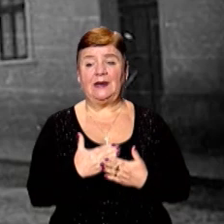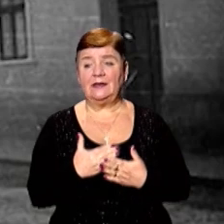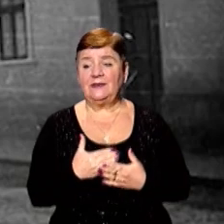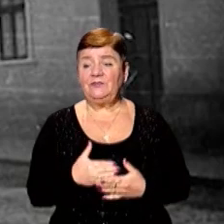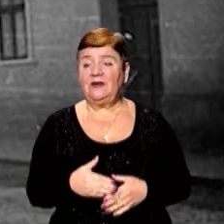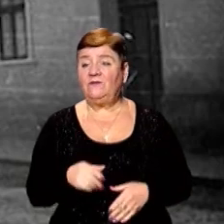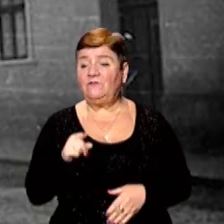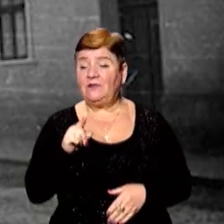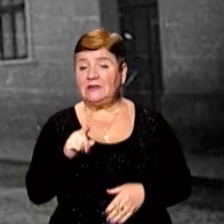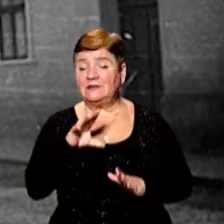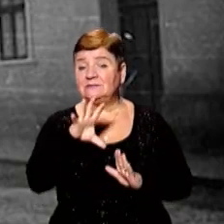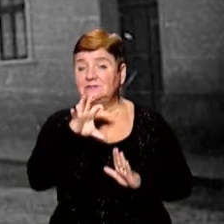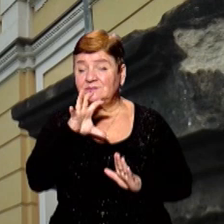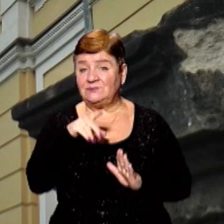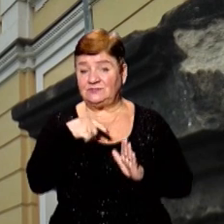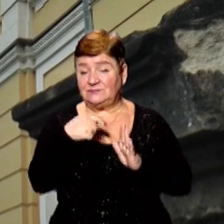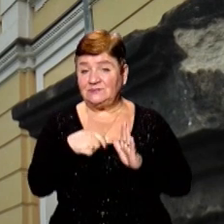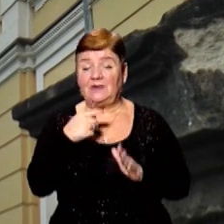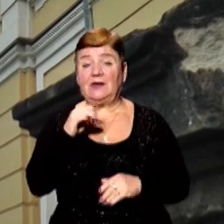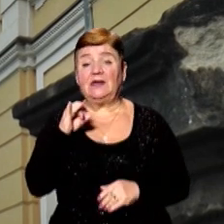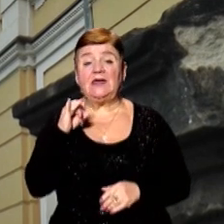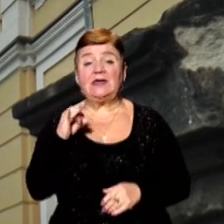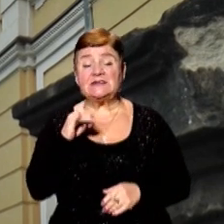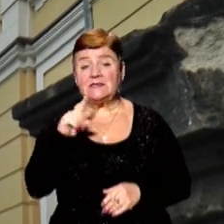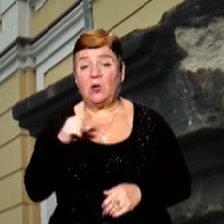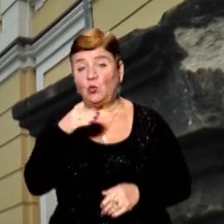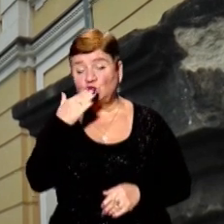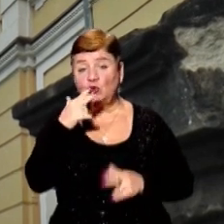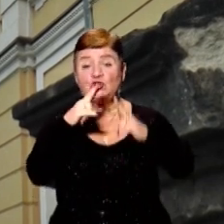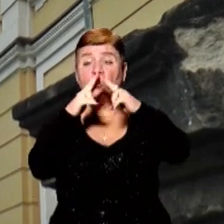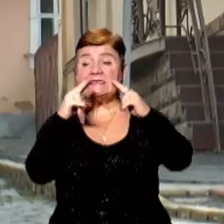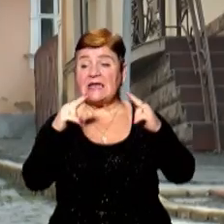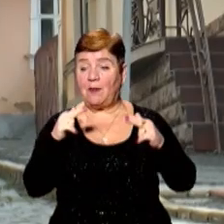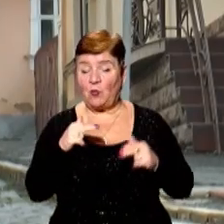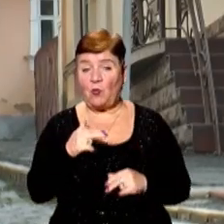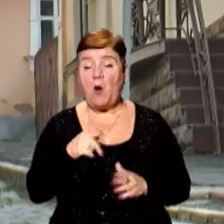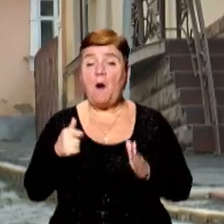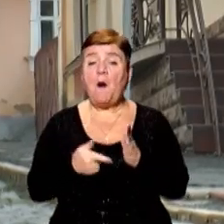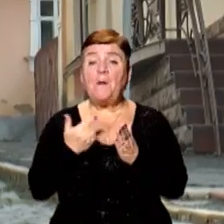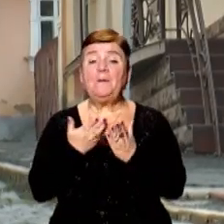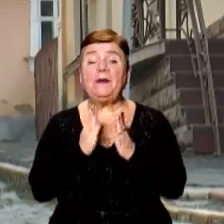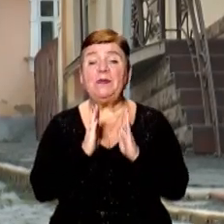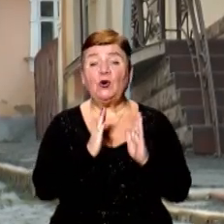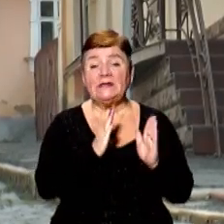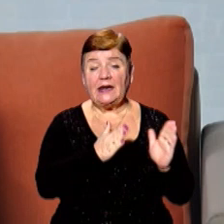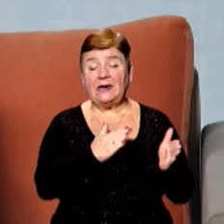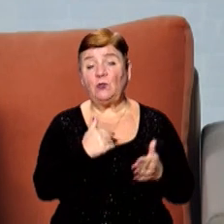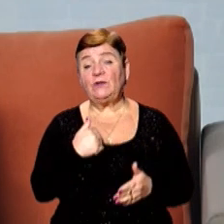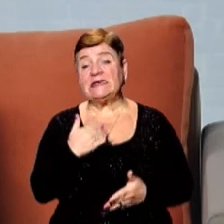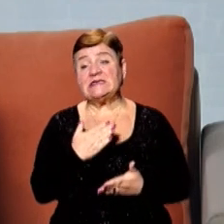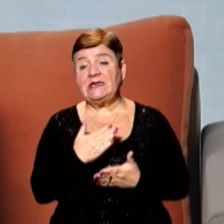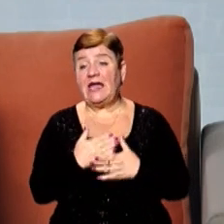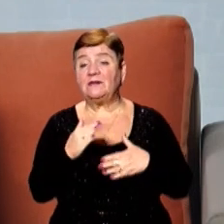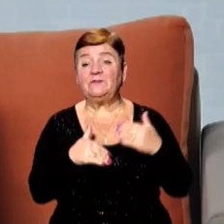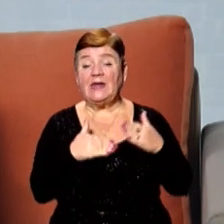архіві відзнімуємо фотографії із Ужгородського замку, бібліотеки, багато є фотографій, але в нас є